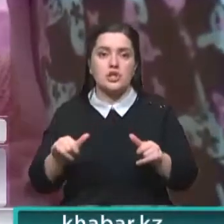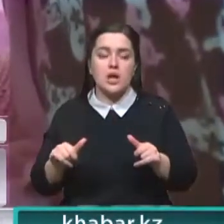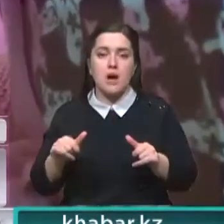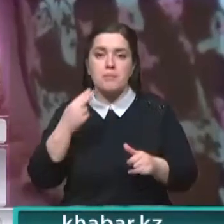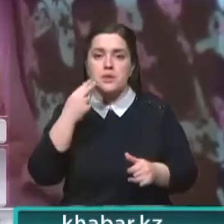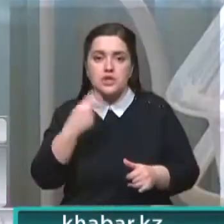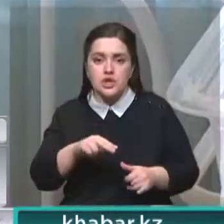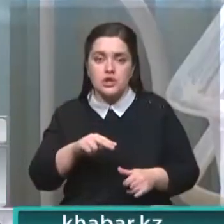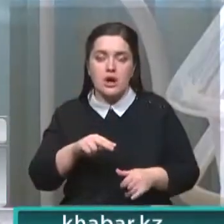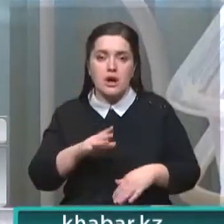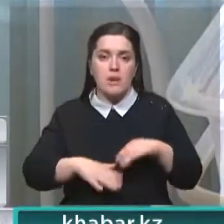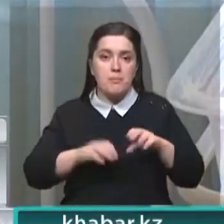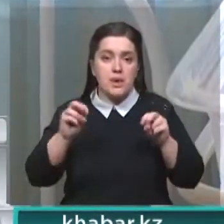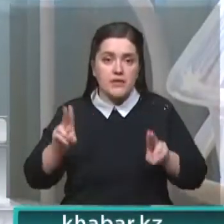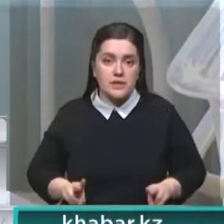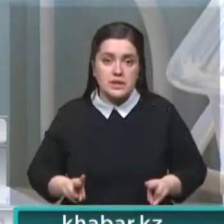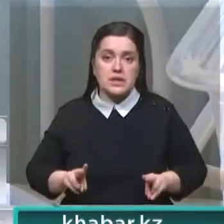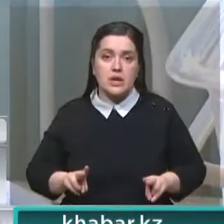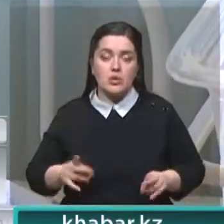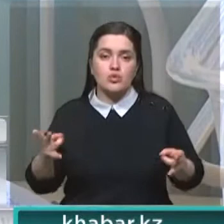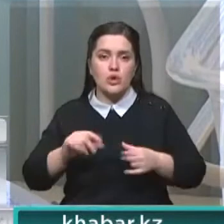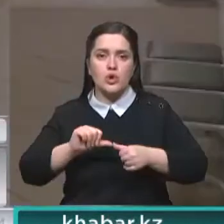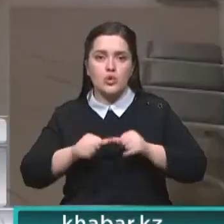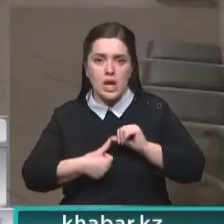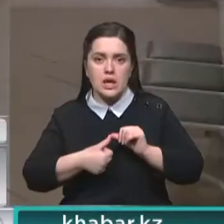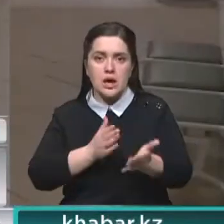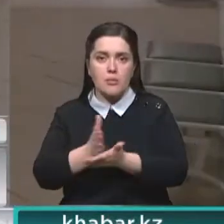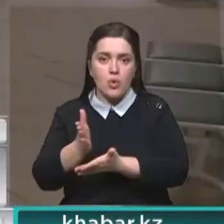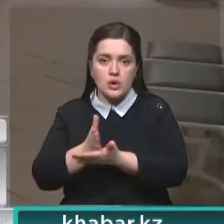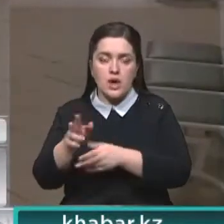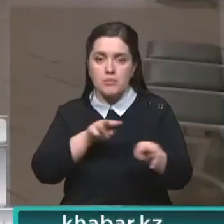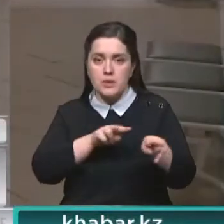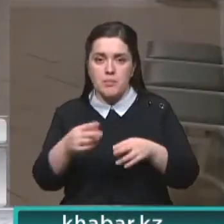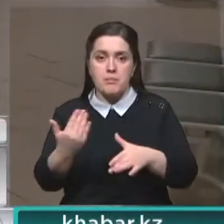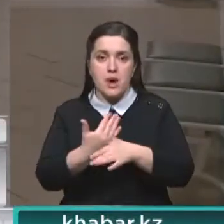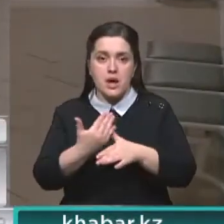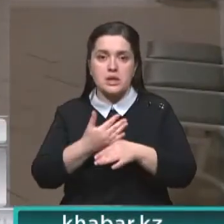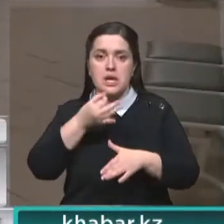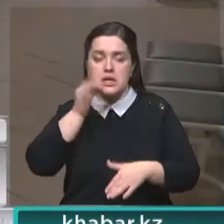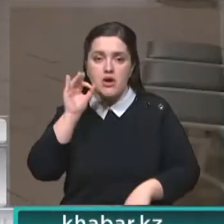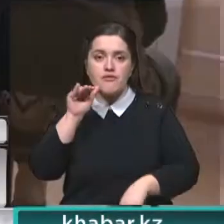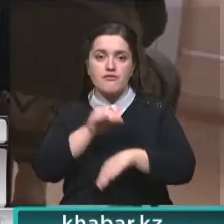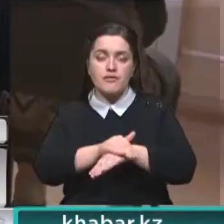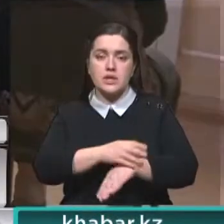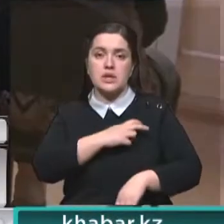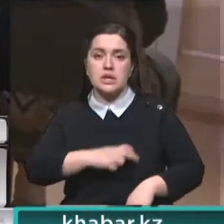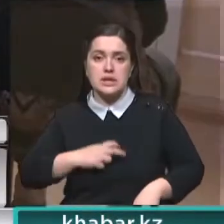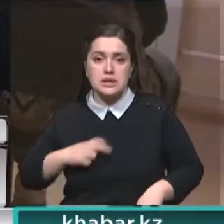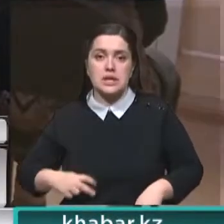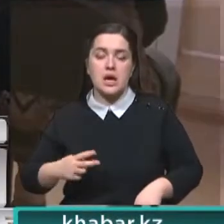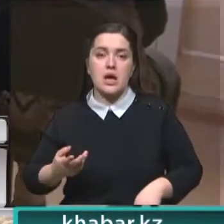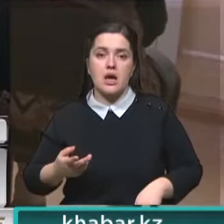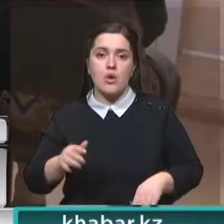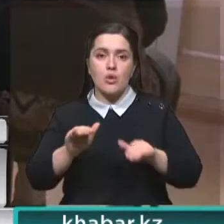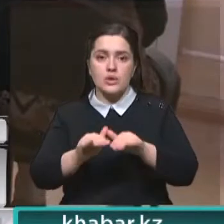престижа профессии между тем такие специалисты нужны регулярные обход и менторства помогают на ранних стадиях выявить риски